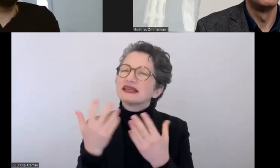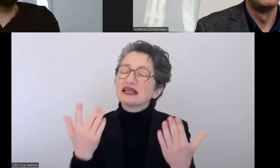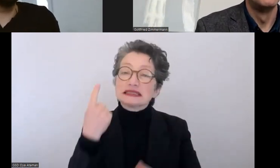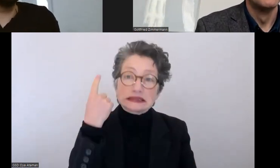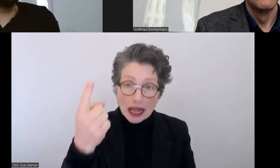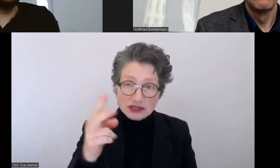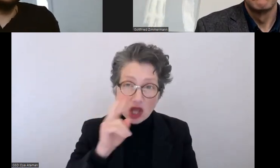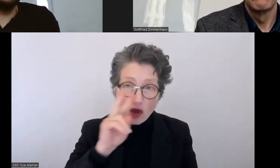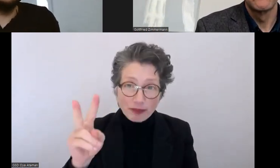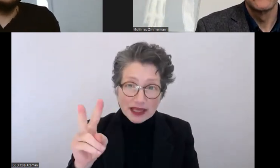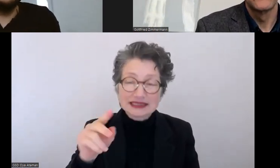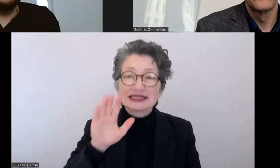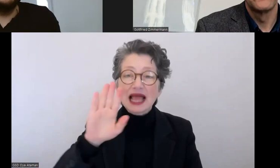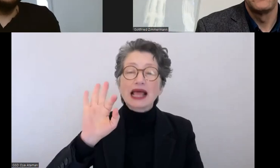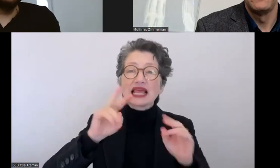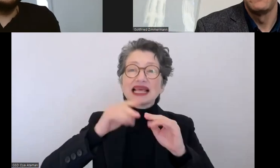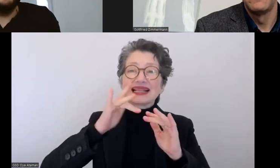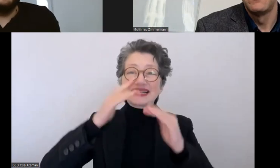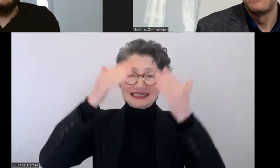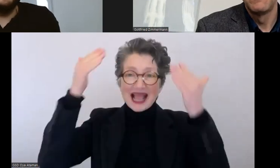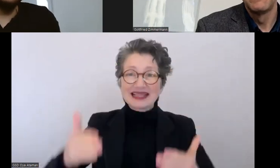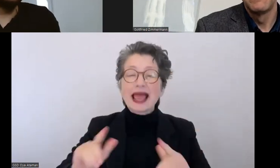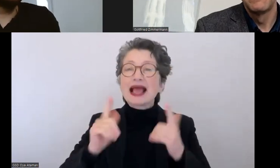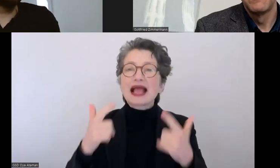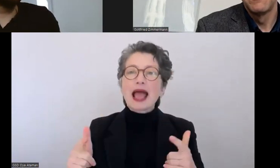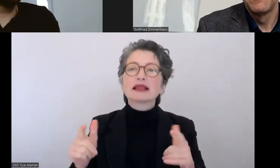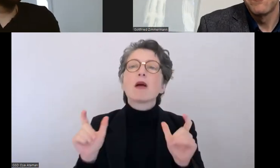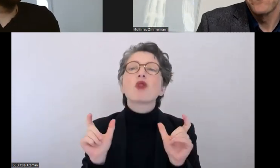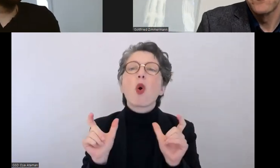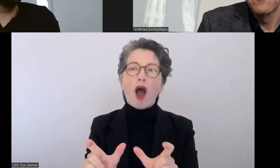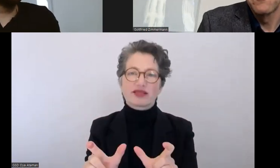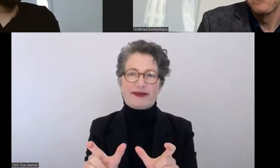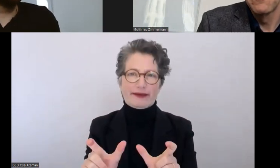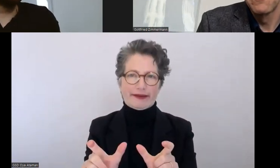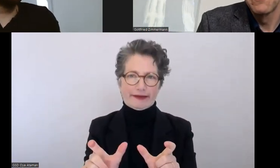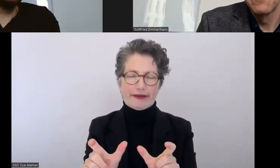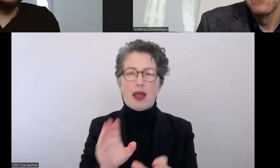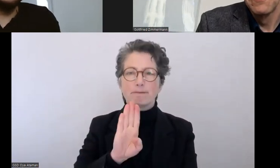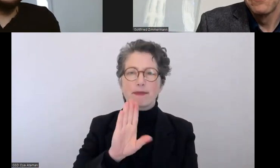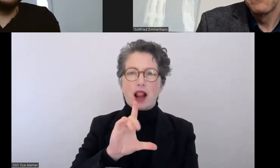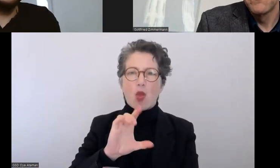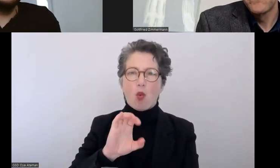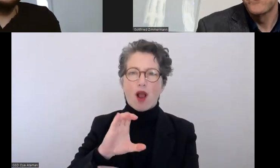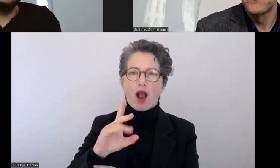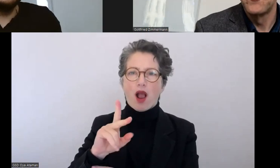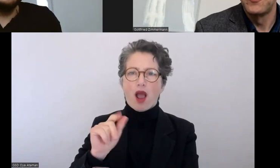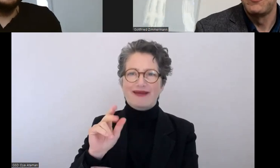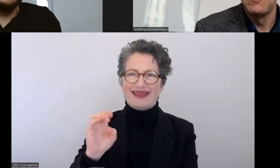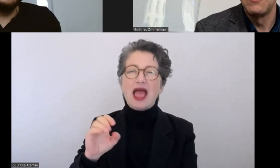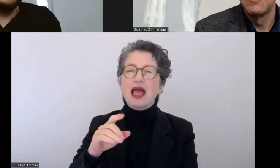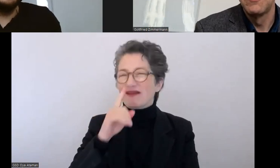achtet, dass man auf den Seiten keine Blockaden hat. Das sagen wir auch immer, wenn man also jetzt gerade in diesem E-Commerce-Bereich